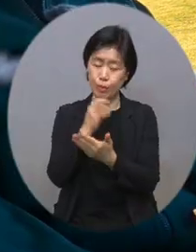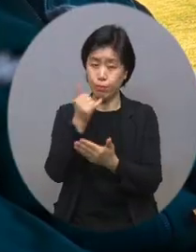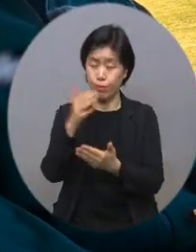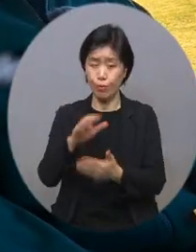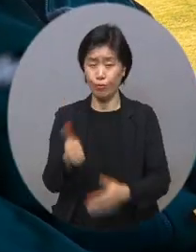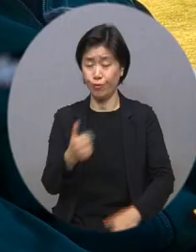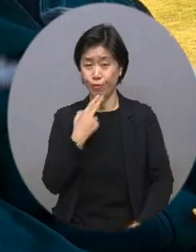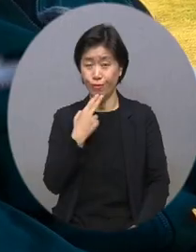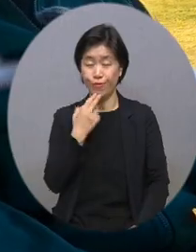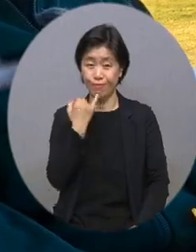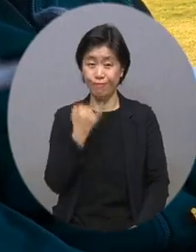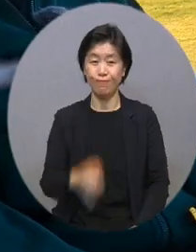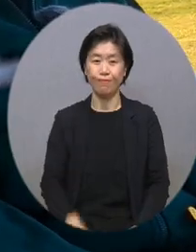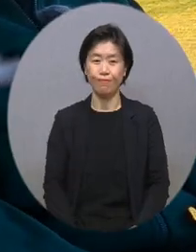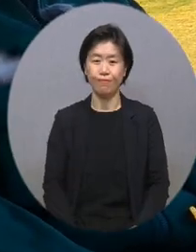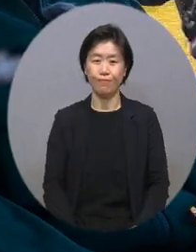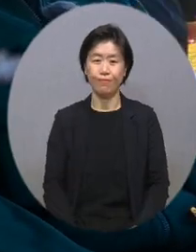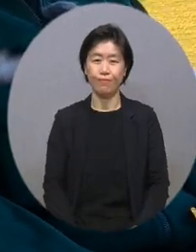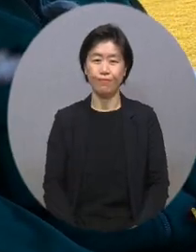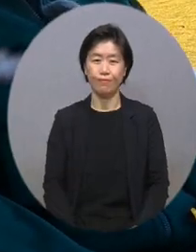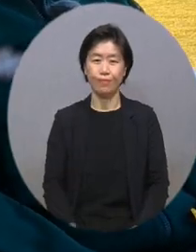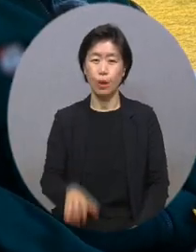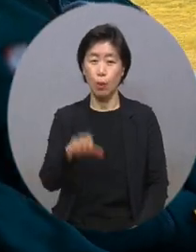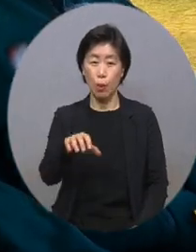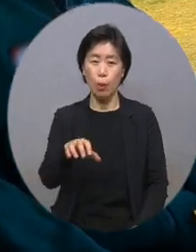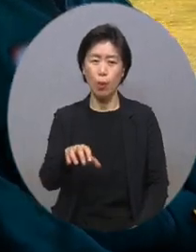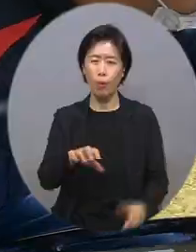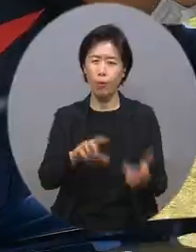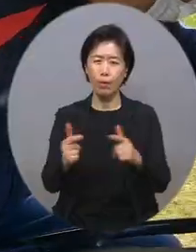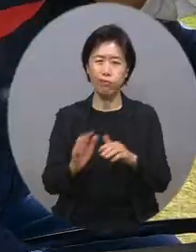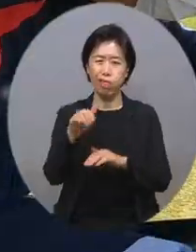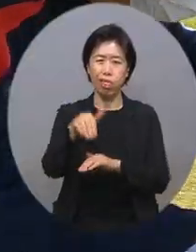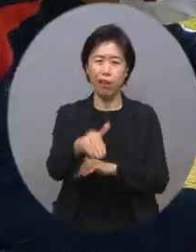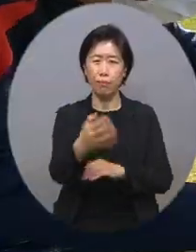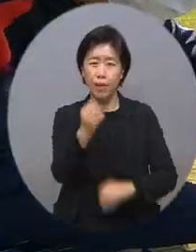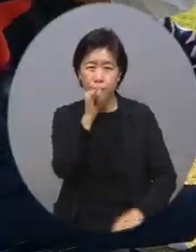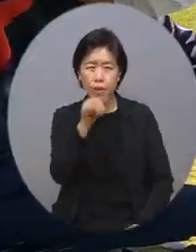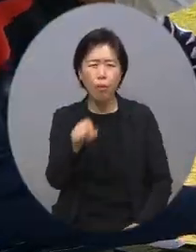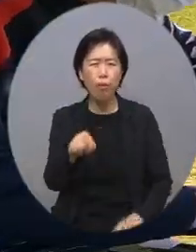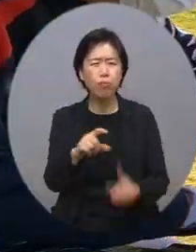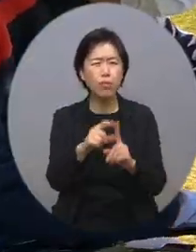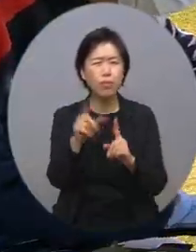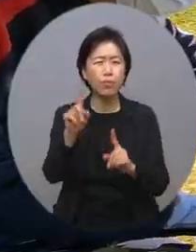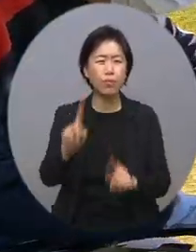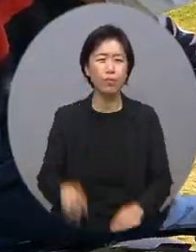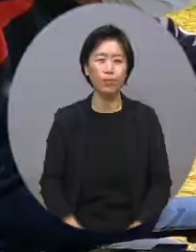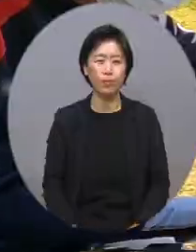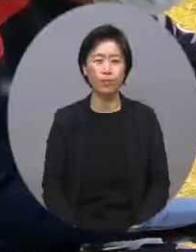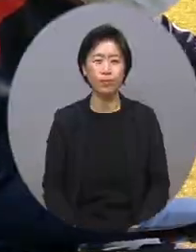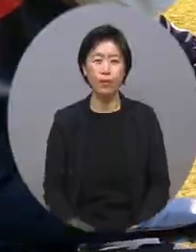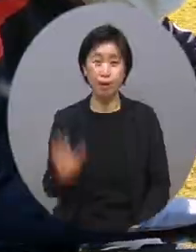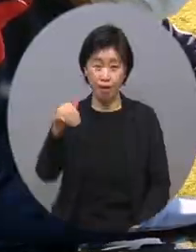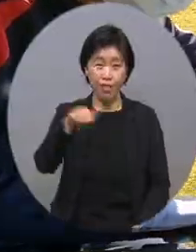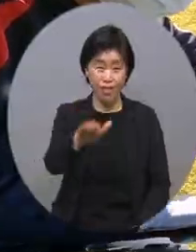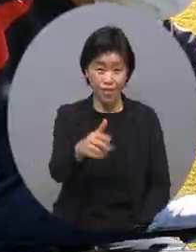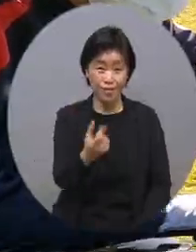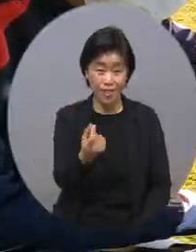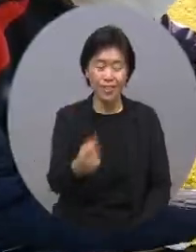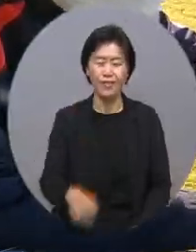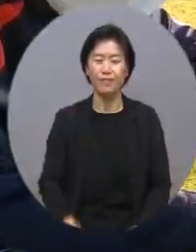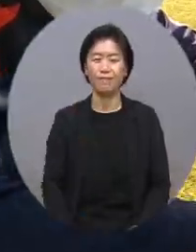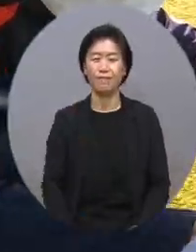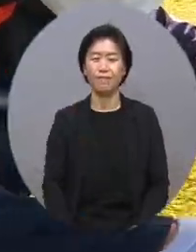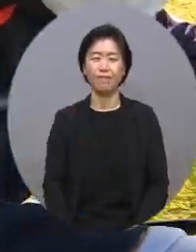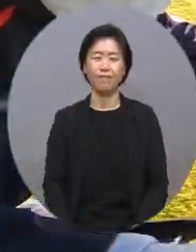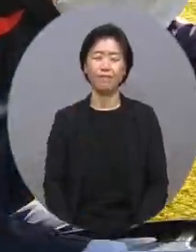여기가 언듈레이션이 엄청 심하네 페어웨이가 그래 언듈레이션이 뭐예요? 무량막내 이렇게 이렇게 업다운